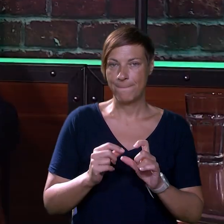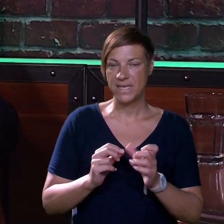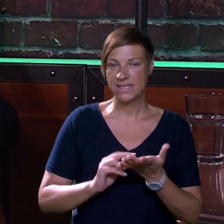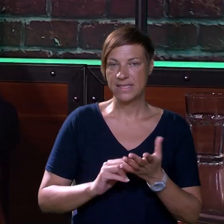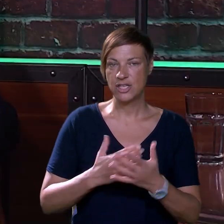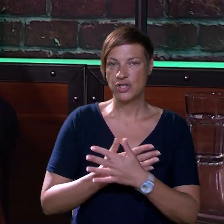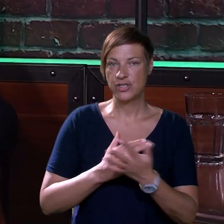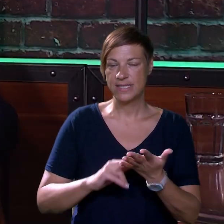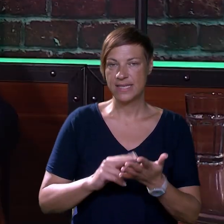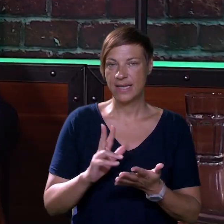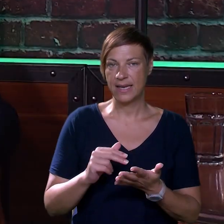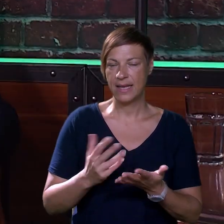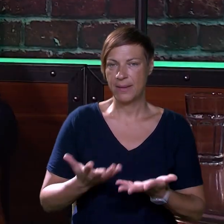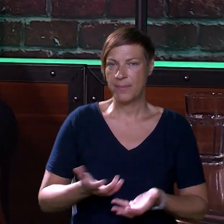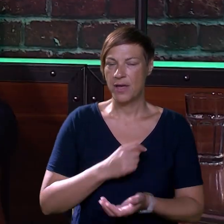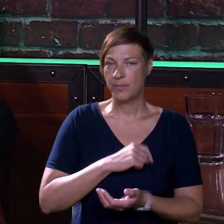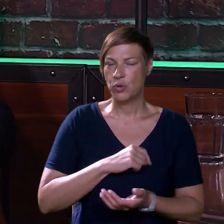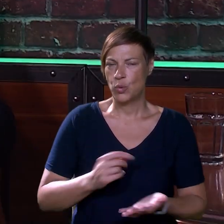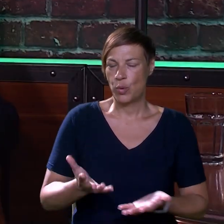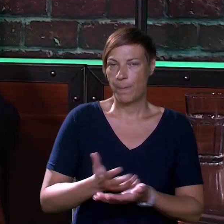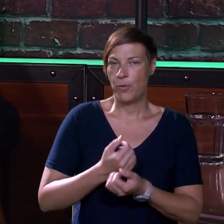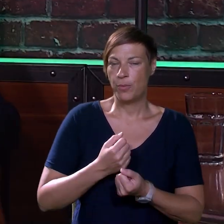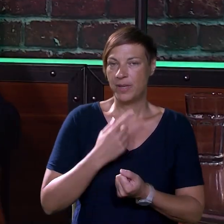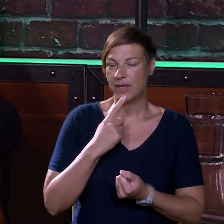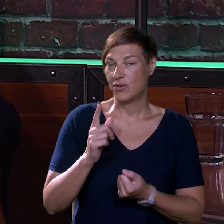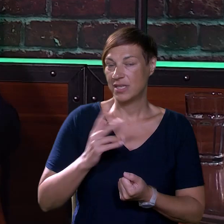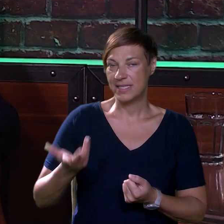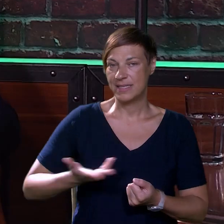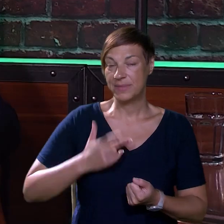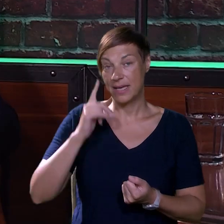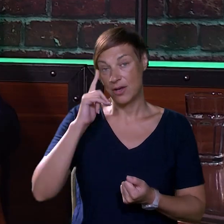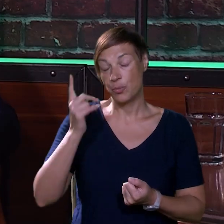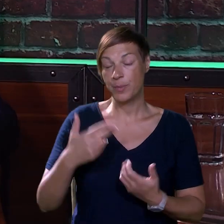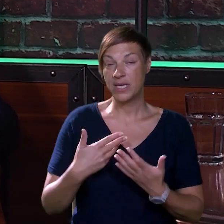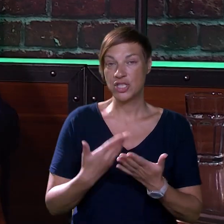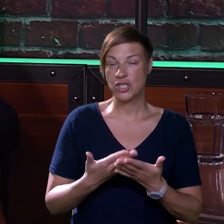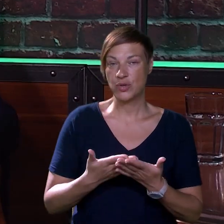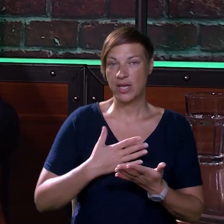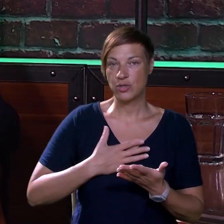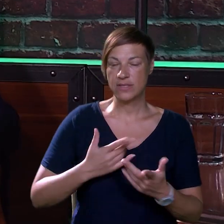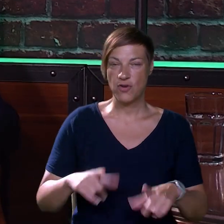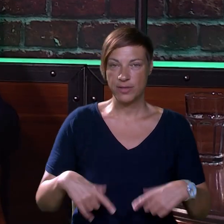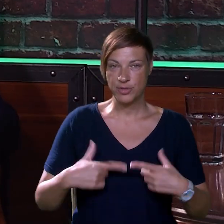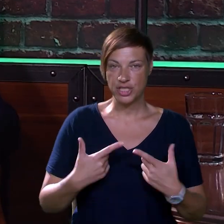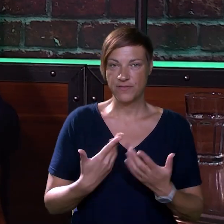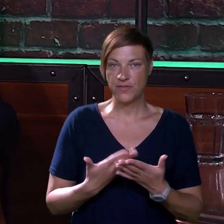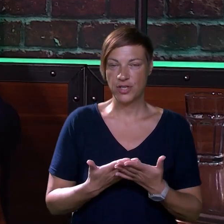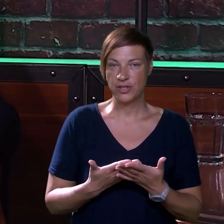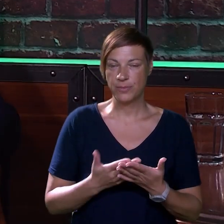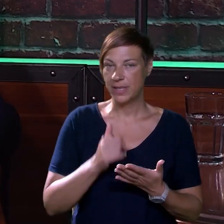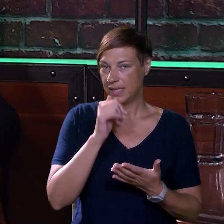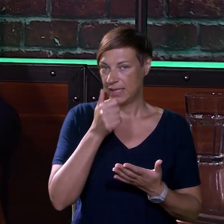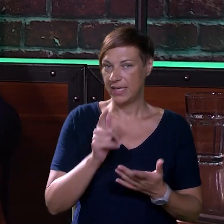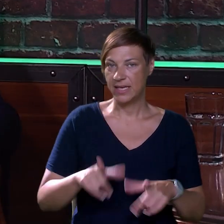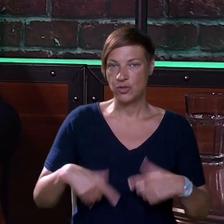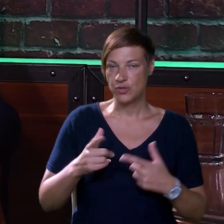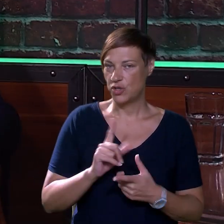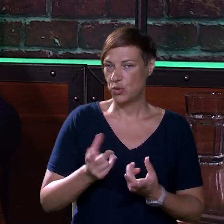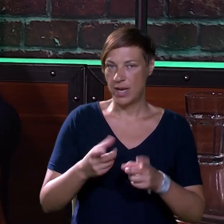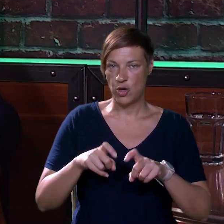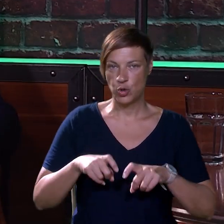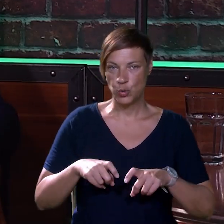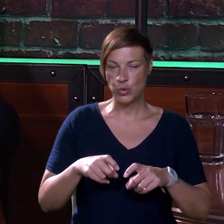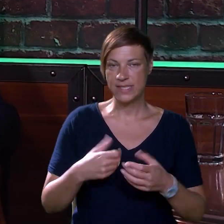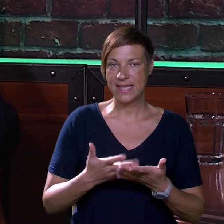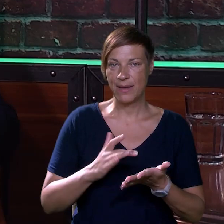ambiciozan, imam taj gard pobjednika koji nisam stekao mišlju nego svojim životom, i ja nikad u životu ničemu ne